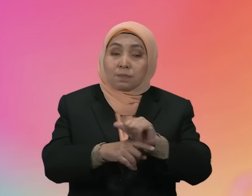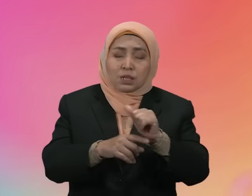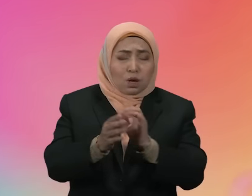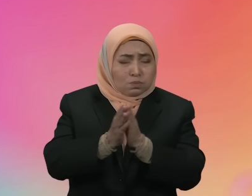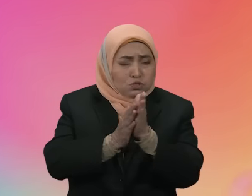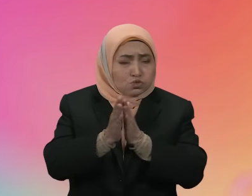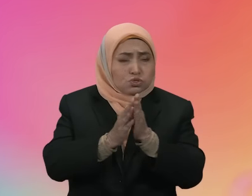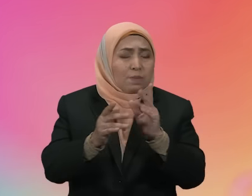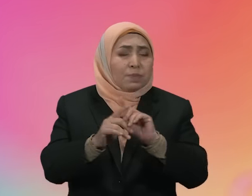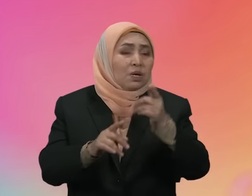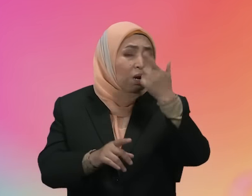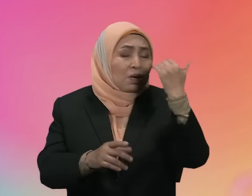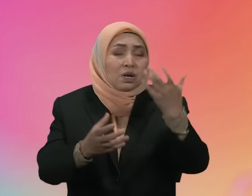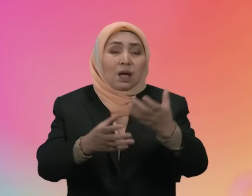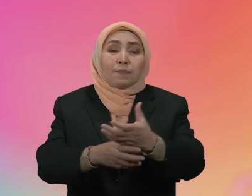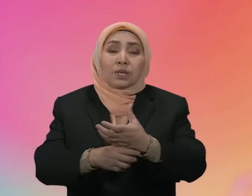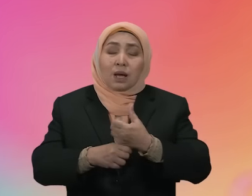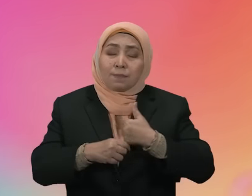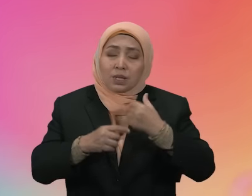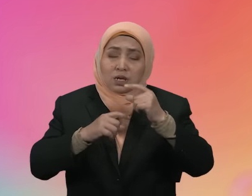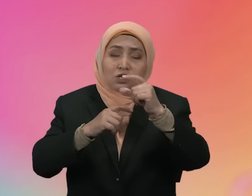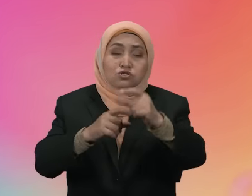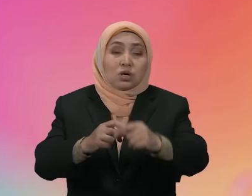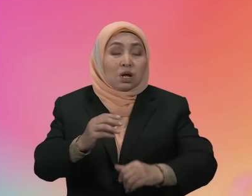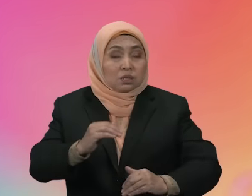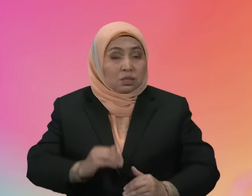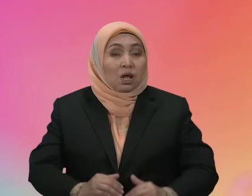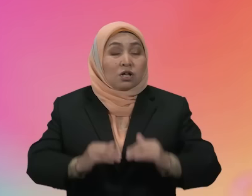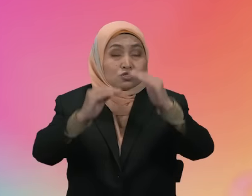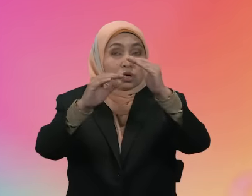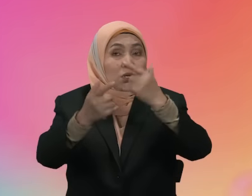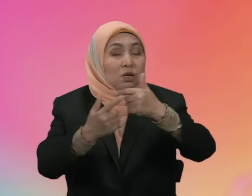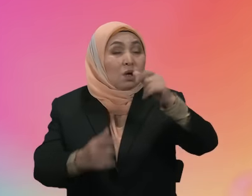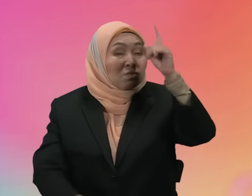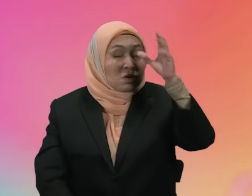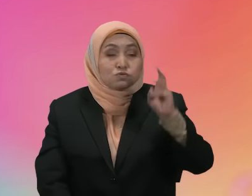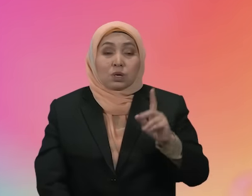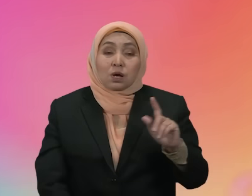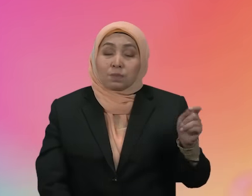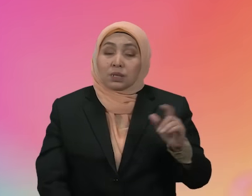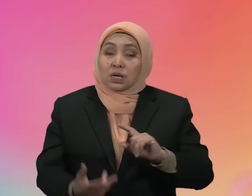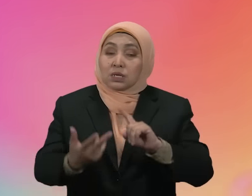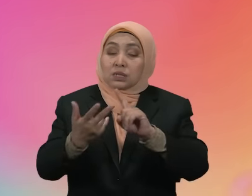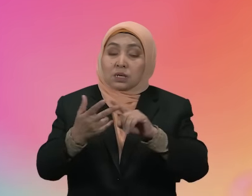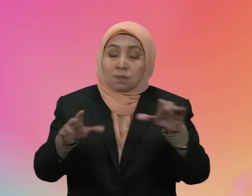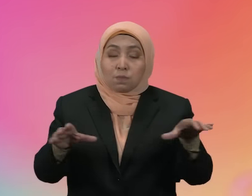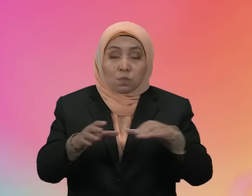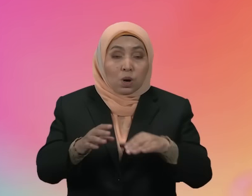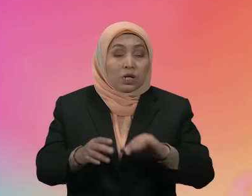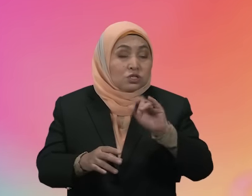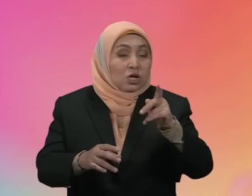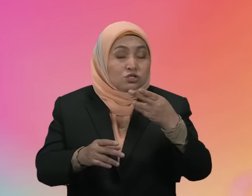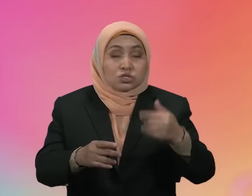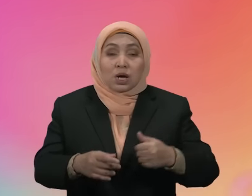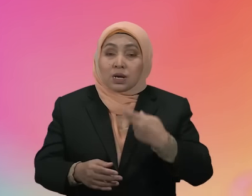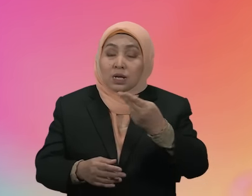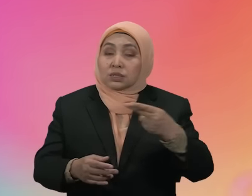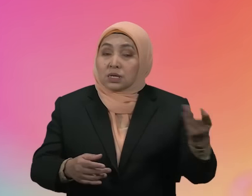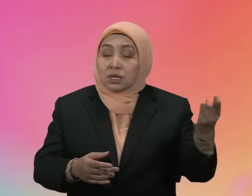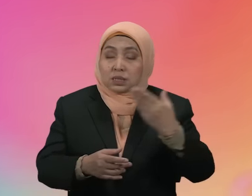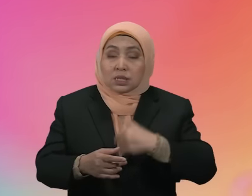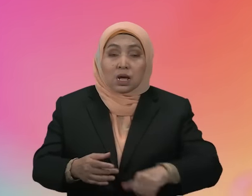bersungguh-sungguh, tetapi kerana nak mendapatkan ganjaran darjah di sisi Allah Subhanahu Wa Taala. Yang ketiga, melaksanakan jihad harta dan jihad jiwa di jalan